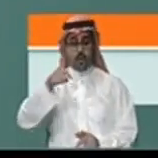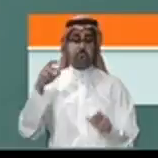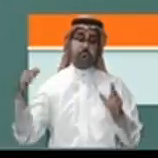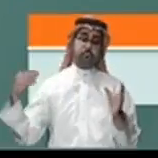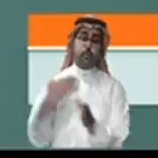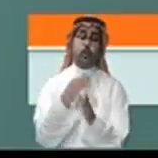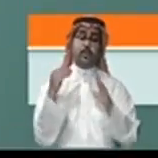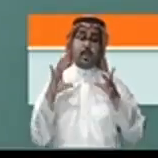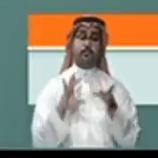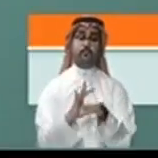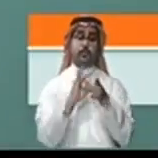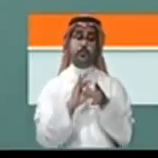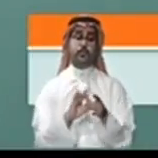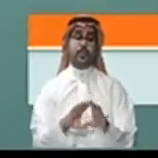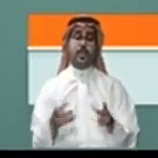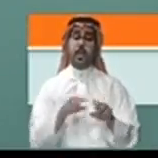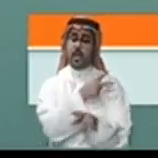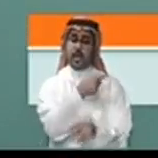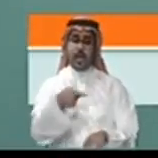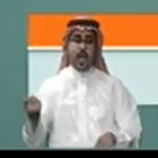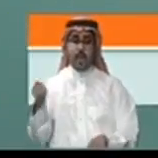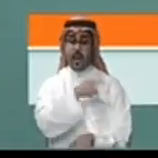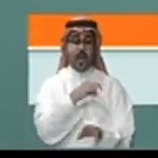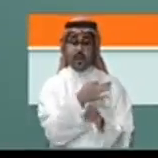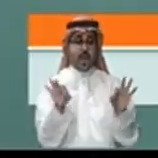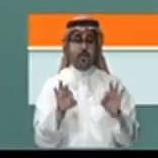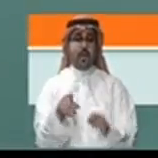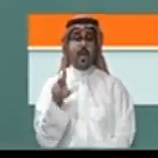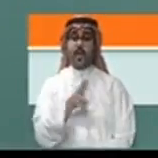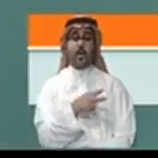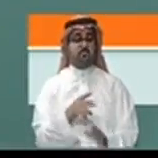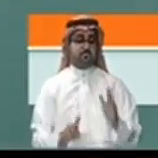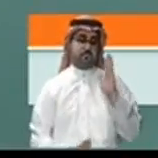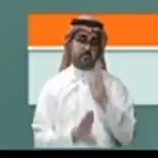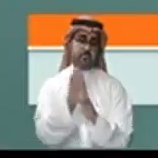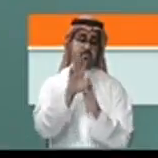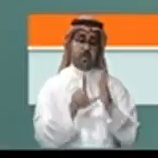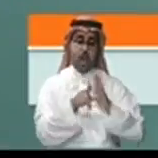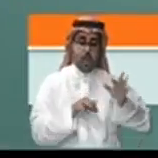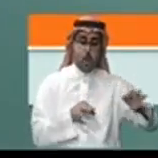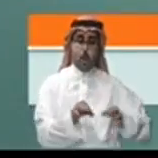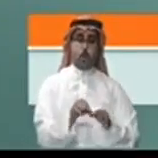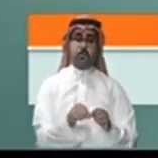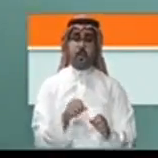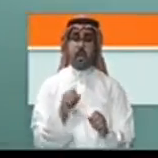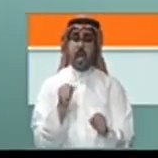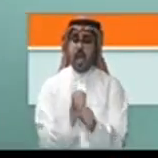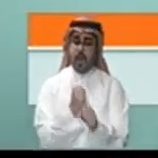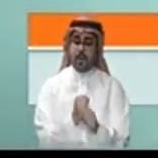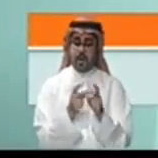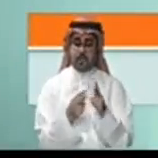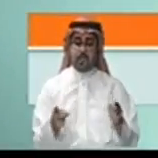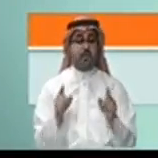نتطلع أن تكون موجودة في المرحلة القادمة. نظام الحوكمة لوحده ووضع الآليات الخاصة بالأعمال الإدارية